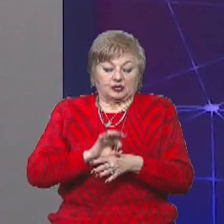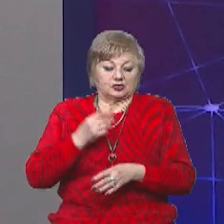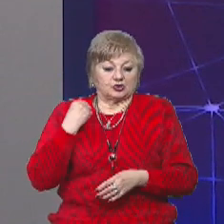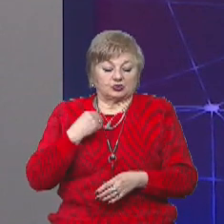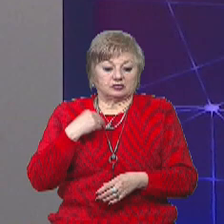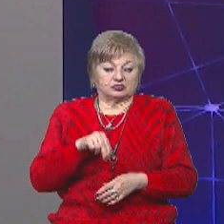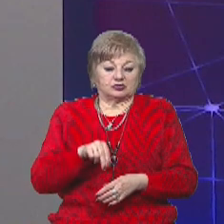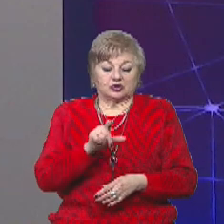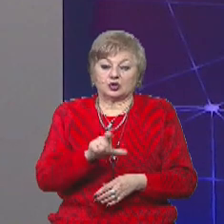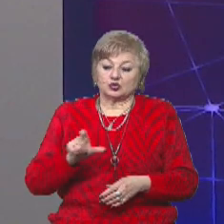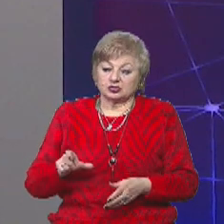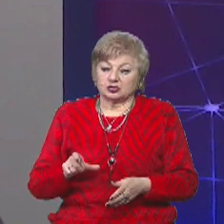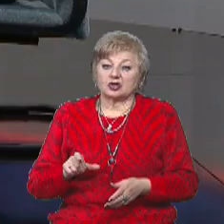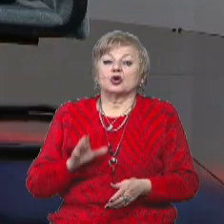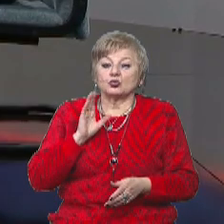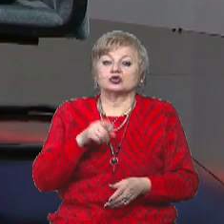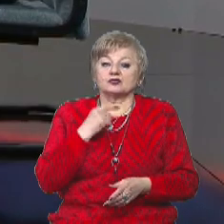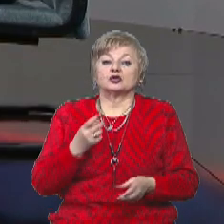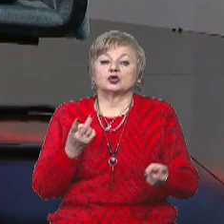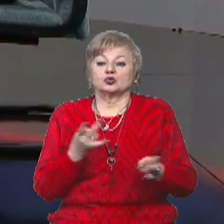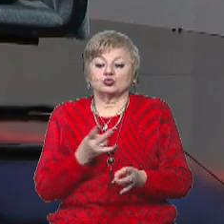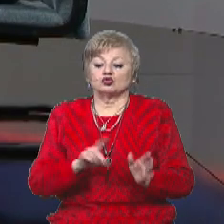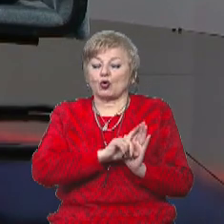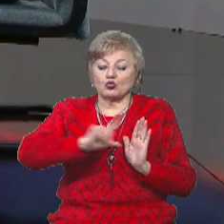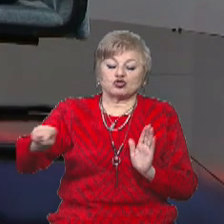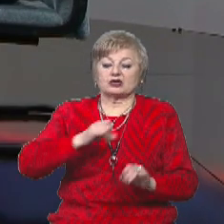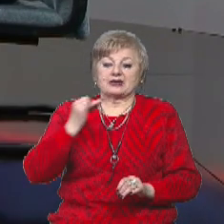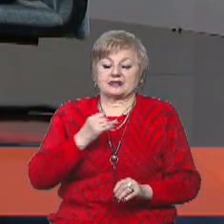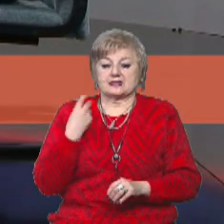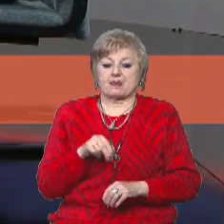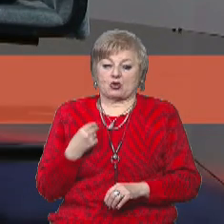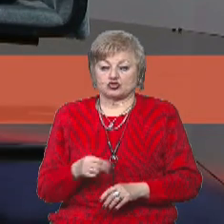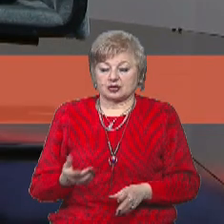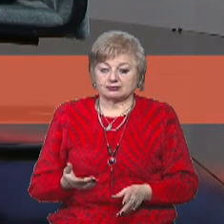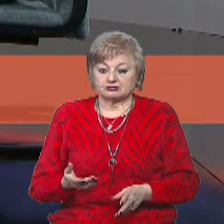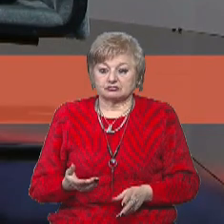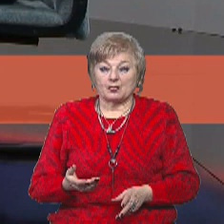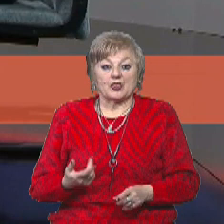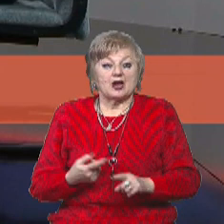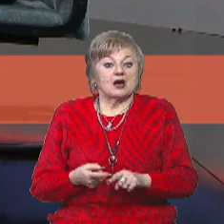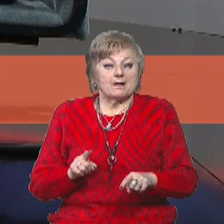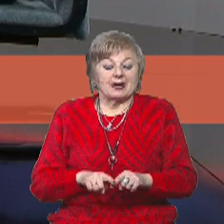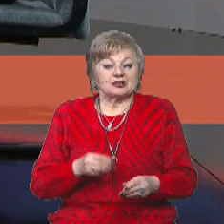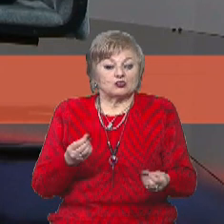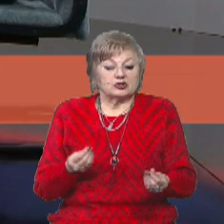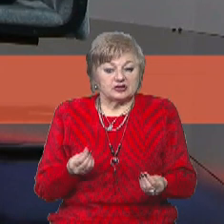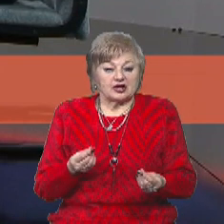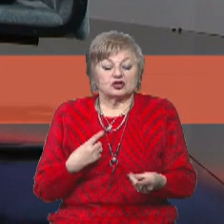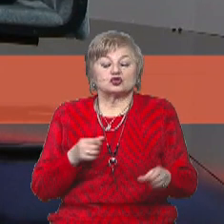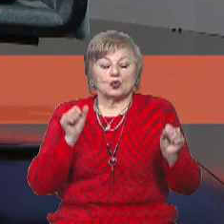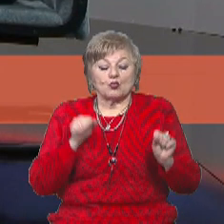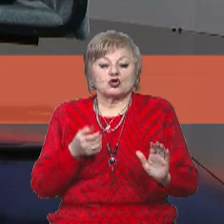треба робити, вони будуть казати вам, що треба їхати з міста Запоріжжя. Ми про це говорили. І тому ці гроші, які ми